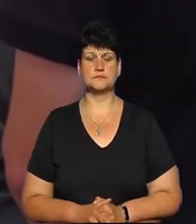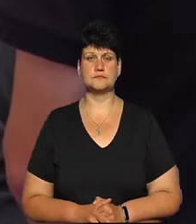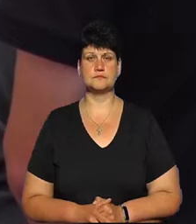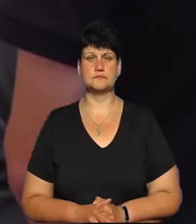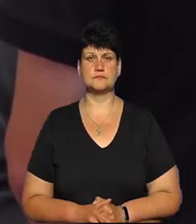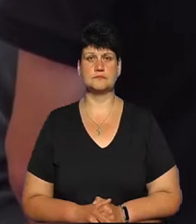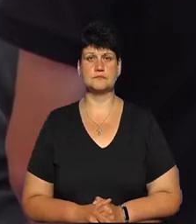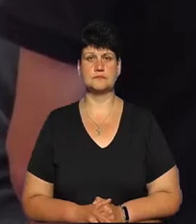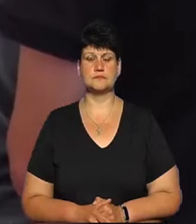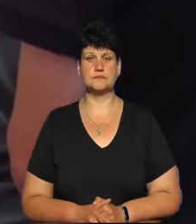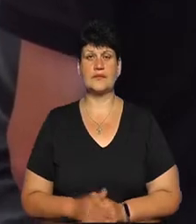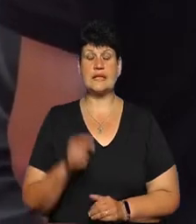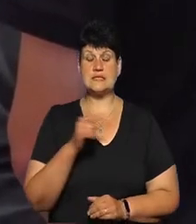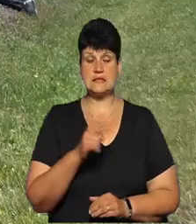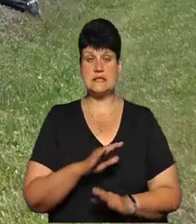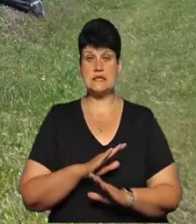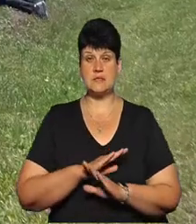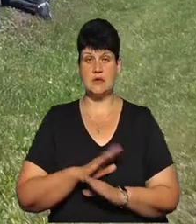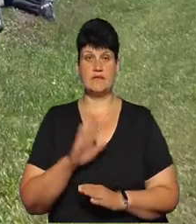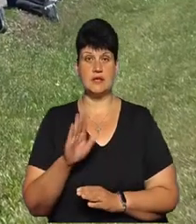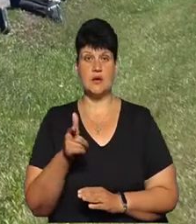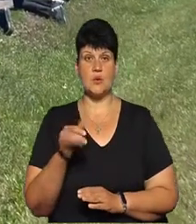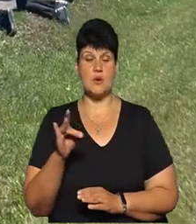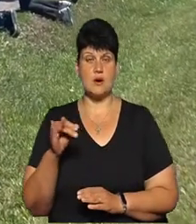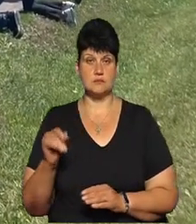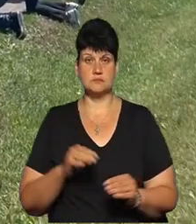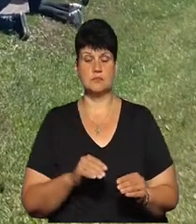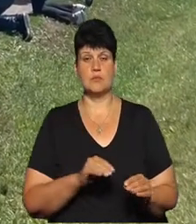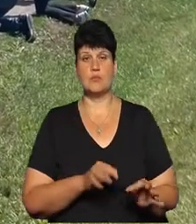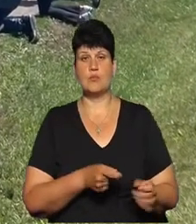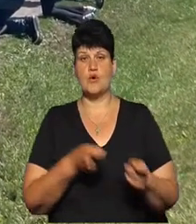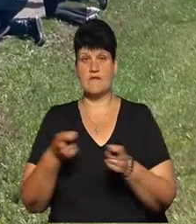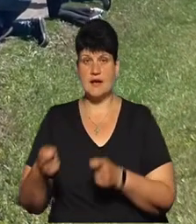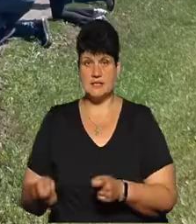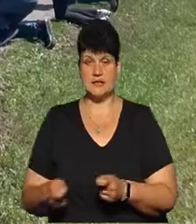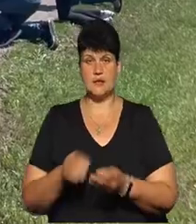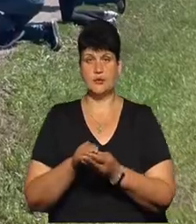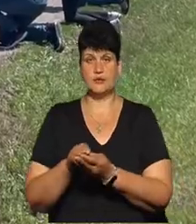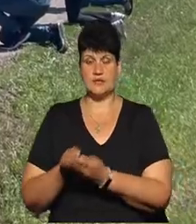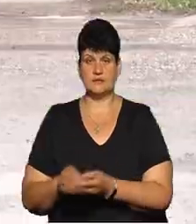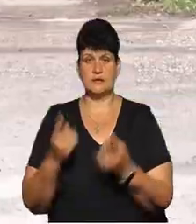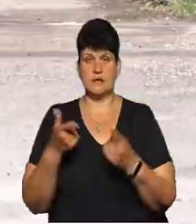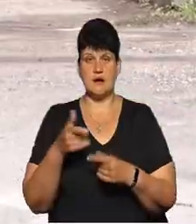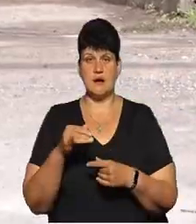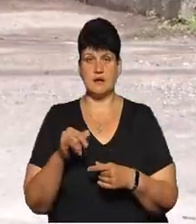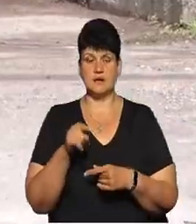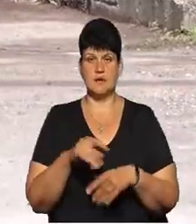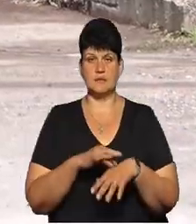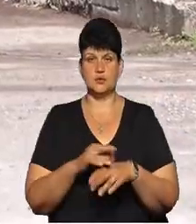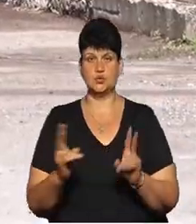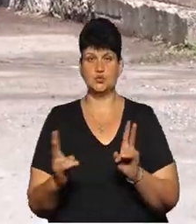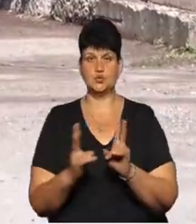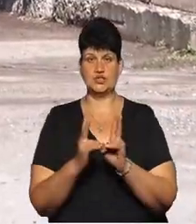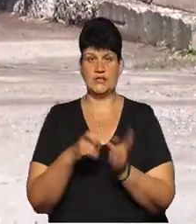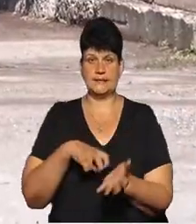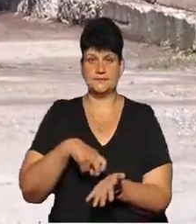Звідти загиблого Віктора Горейду повезли на кладовище у селі Великі Гаї. Там тіло бійця зустріли навколішки.